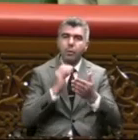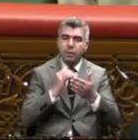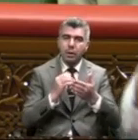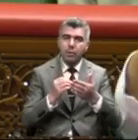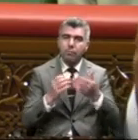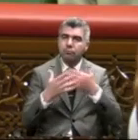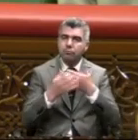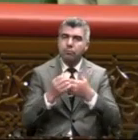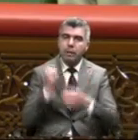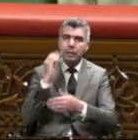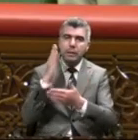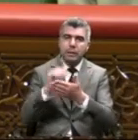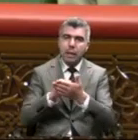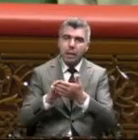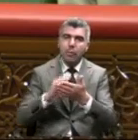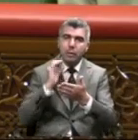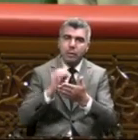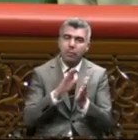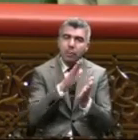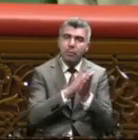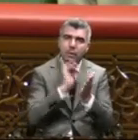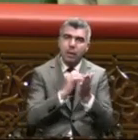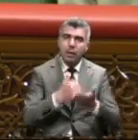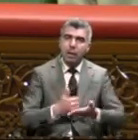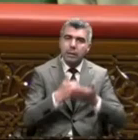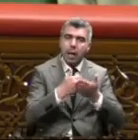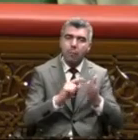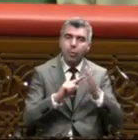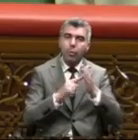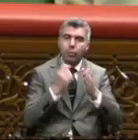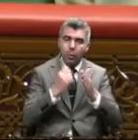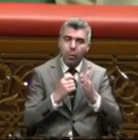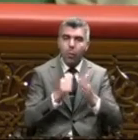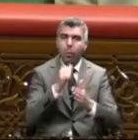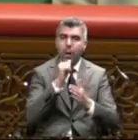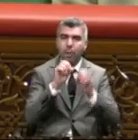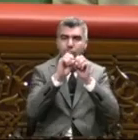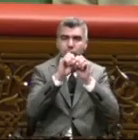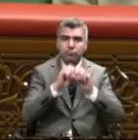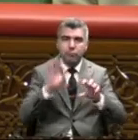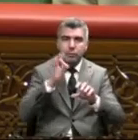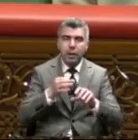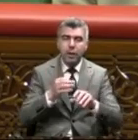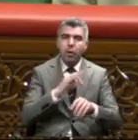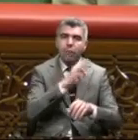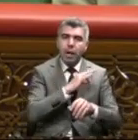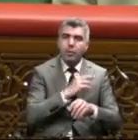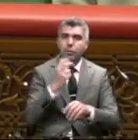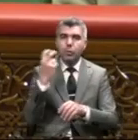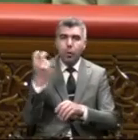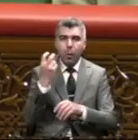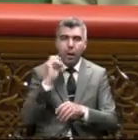والماليه للتدخل المركز لصالح دعم الكهرباء وتزويد الساكنه بالماء كذلك لصالح السياحه